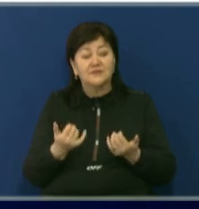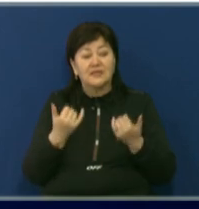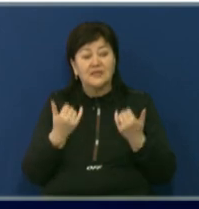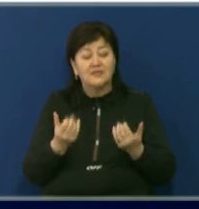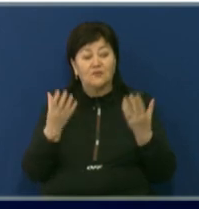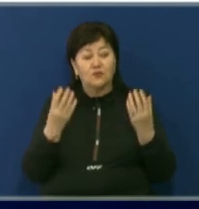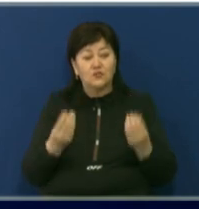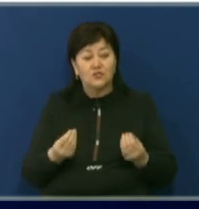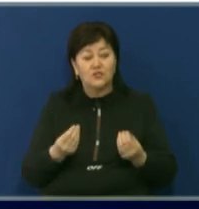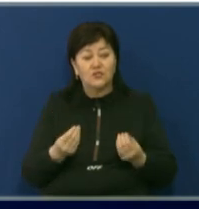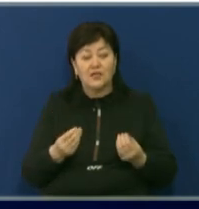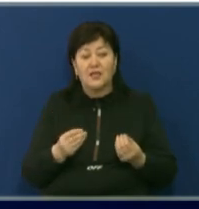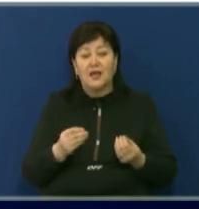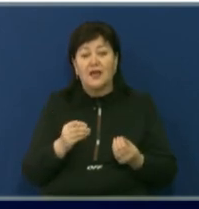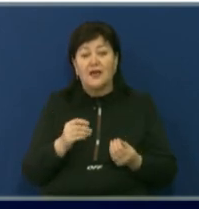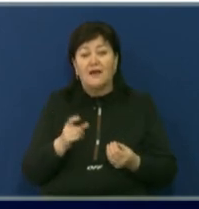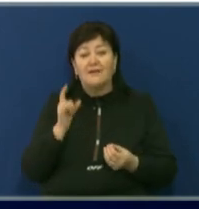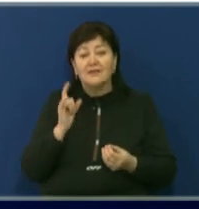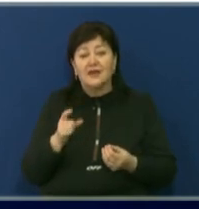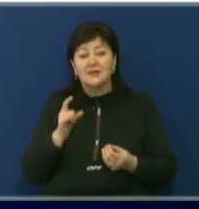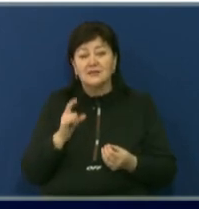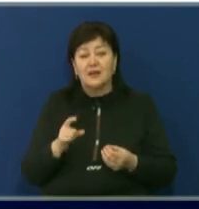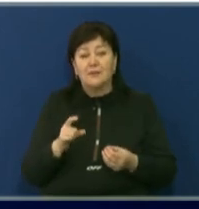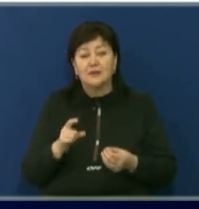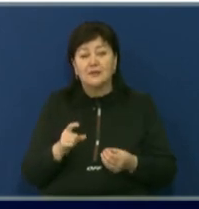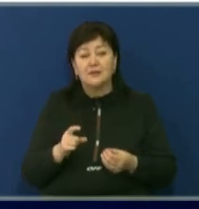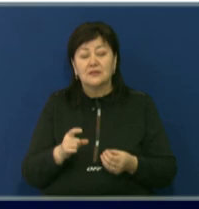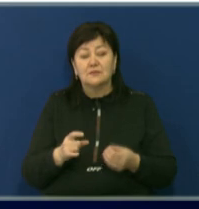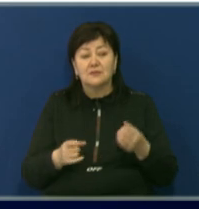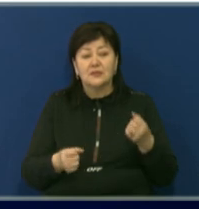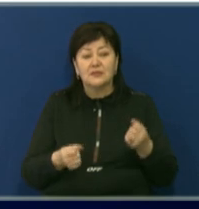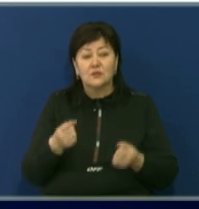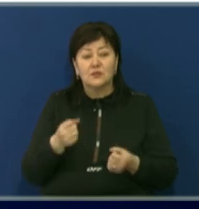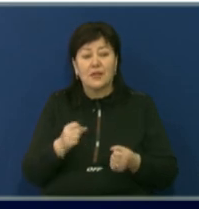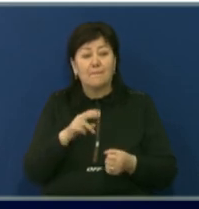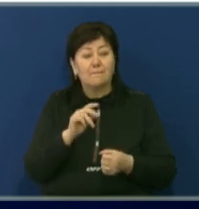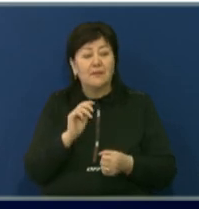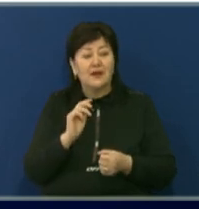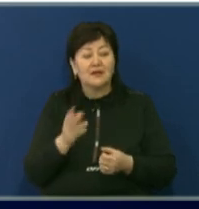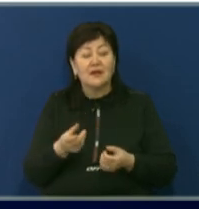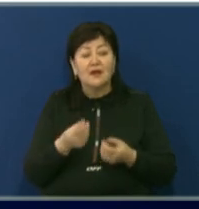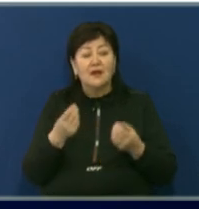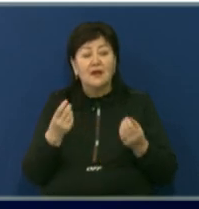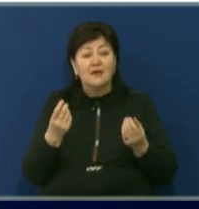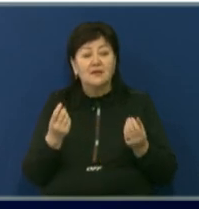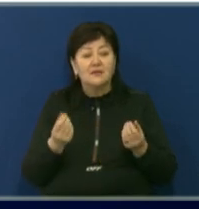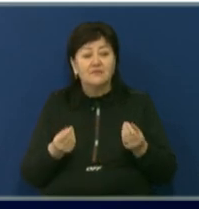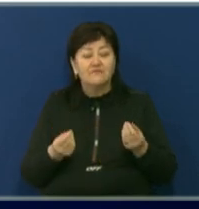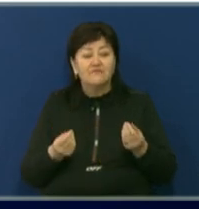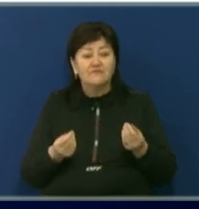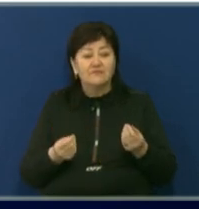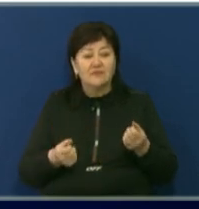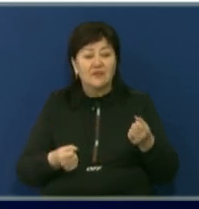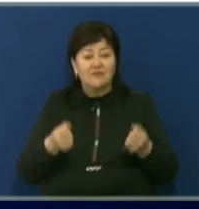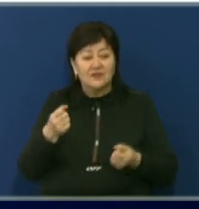Қазіргі уақытта таксомотор паркі қызмет көрсетеді, тек 29 автобус бойынша ғана емес, барлық бағыттар бойынша жағдай өте қиын. Бізде жол жүру құны